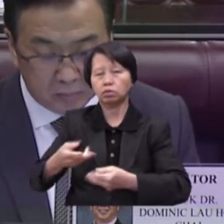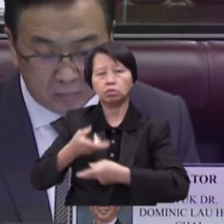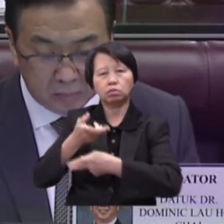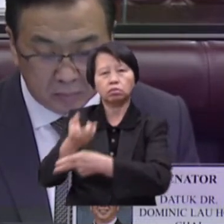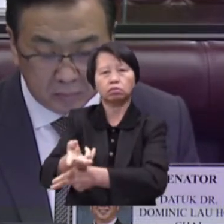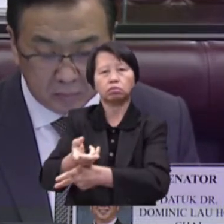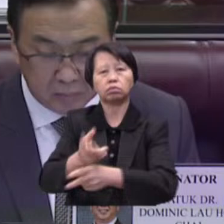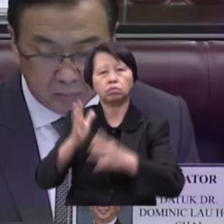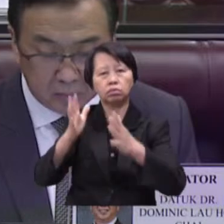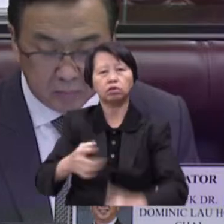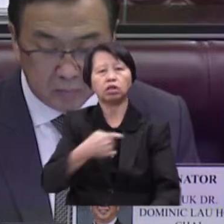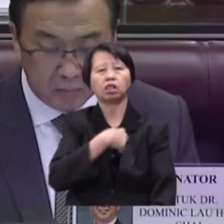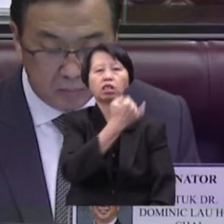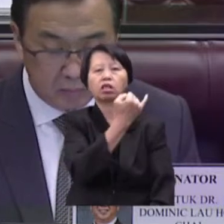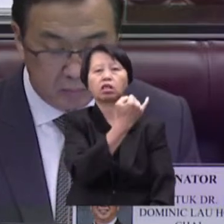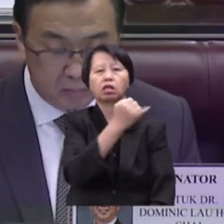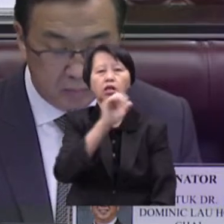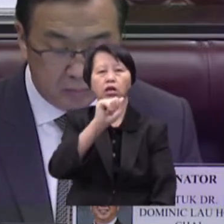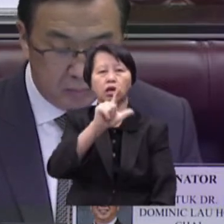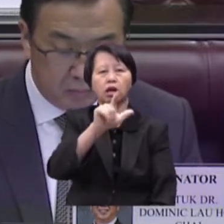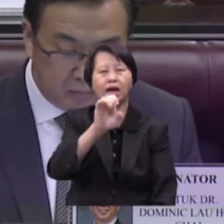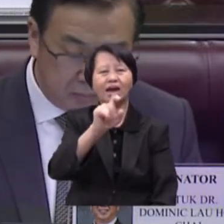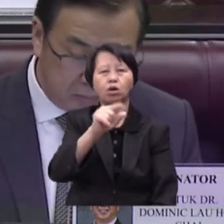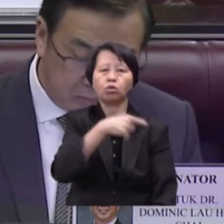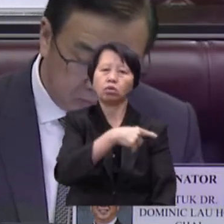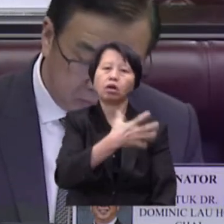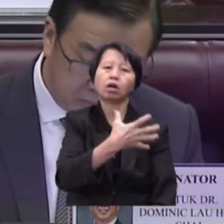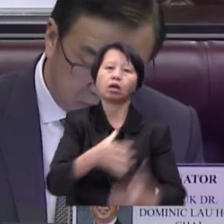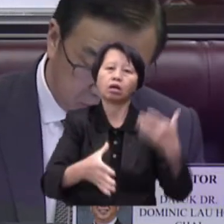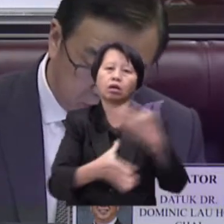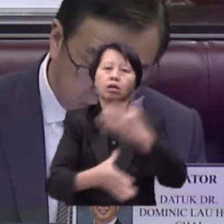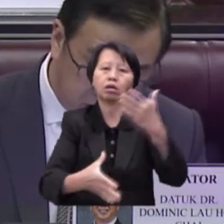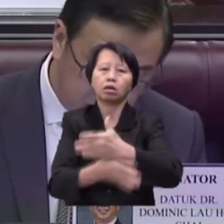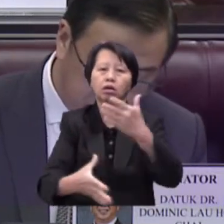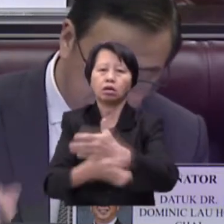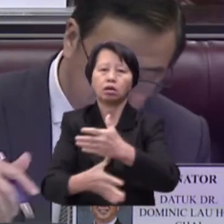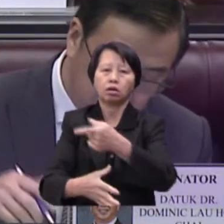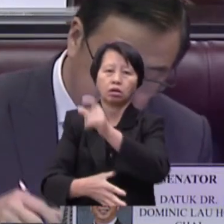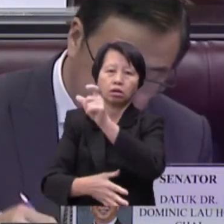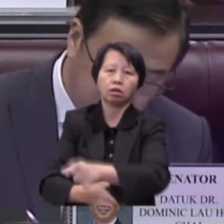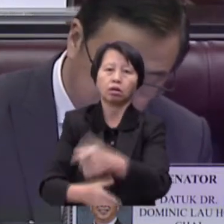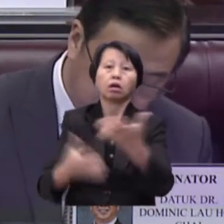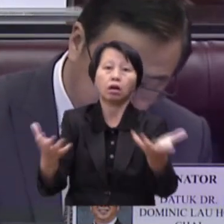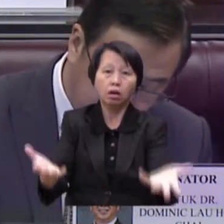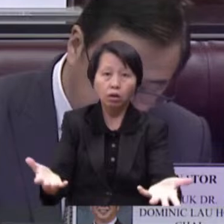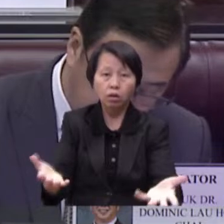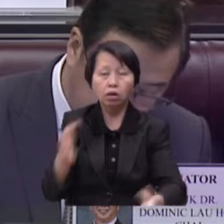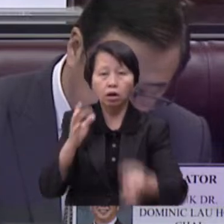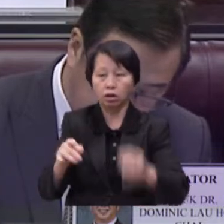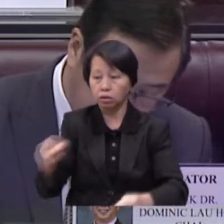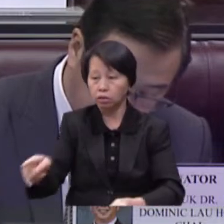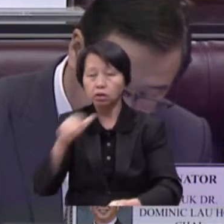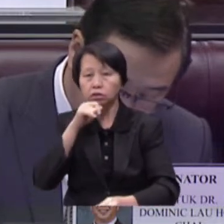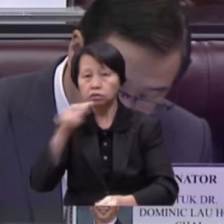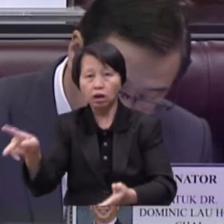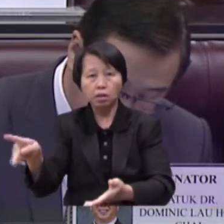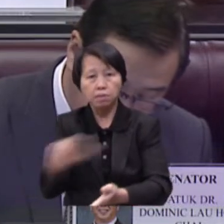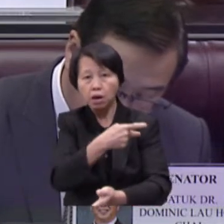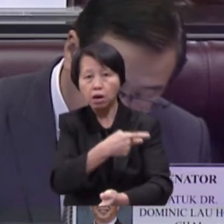yang mengganggu gugat Hah peminjam ini sekiranya mereka tidak melakukan